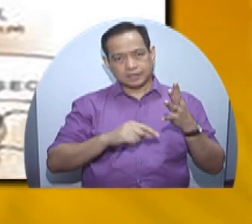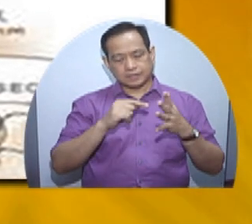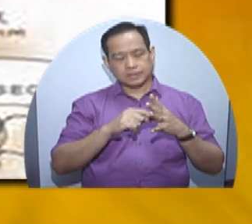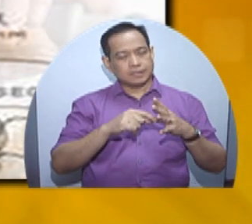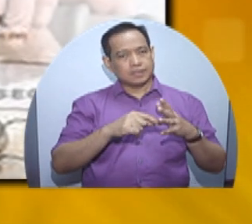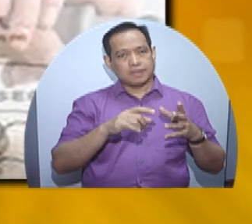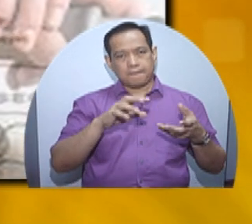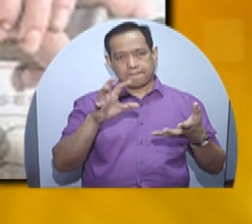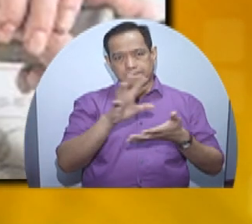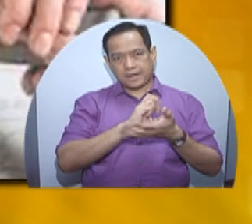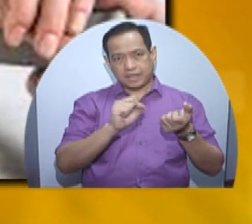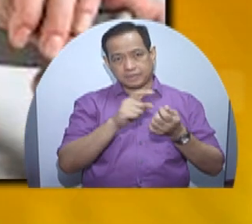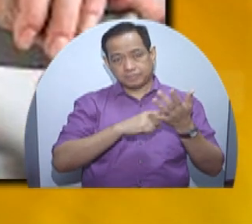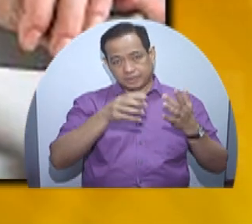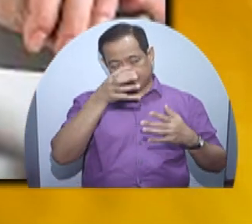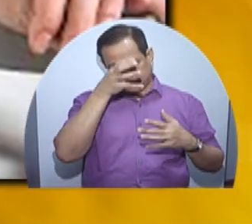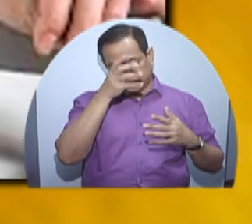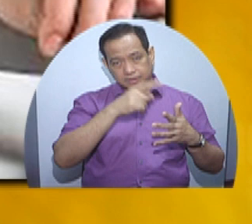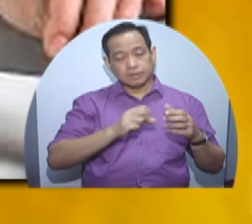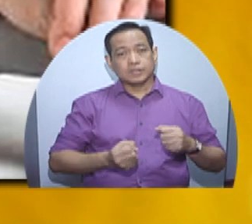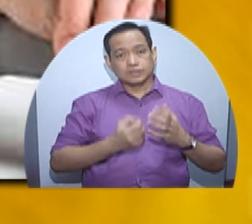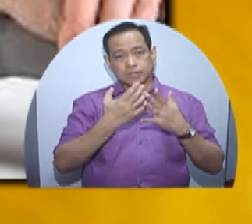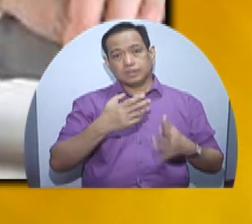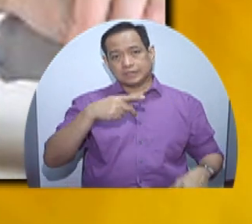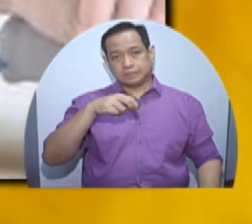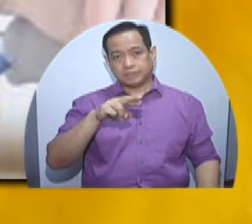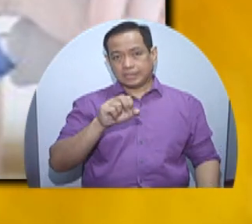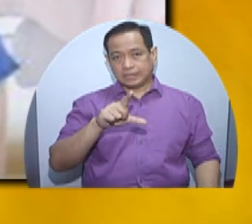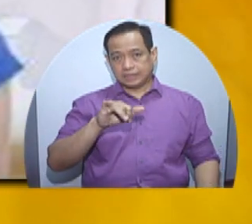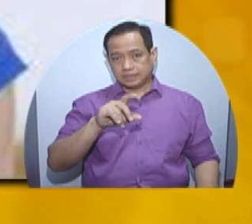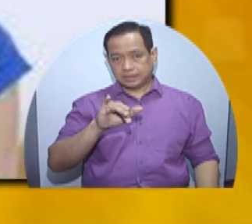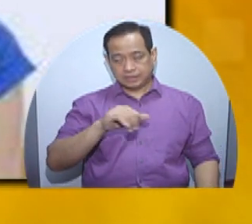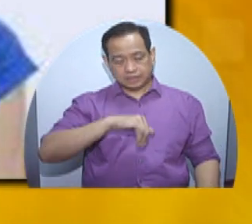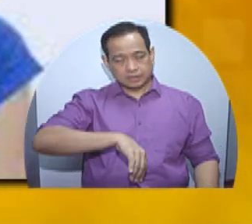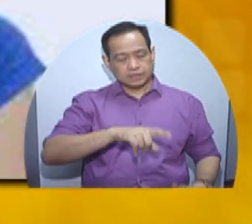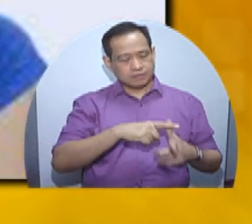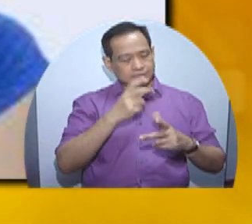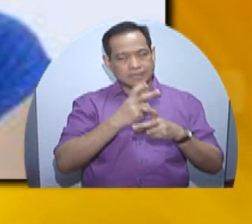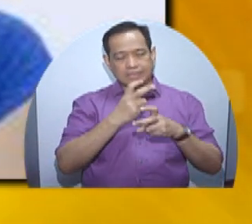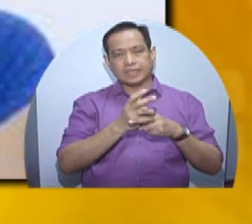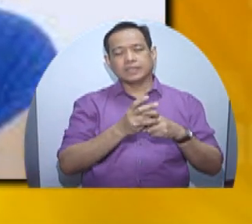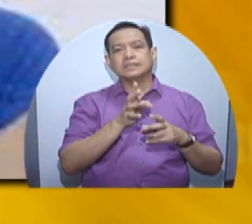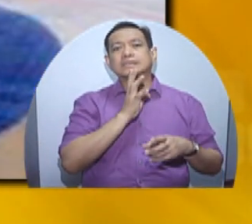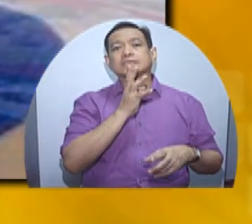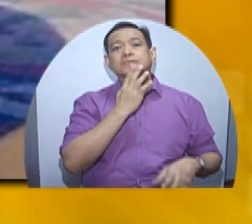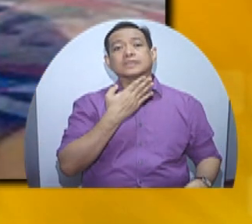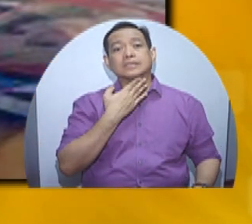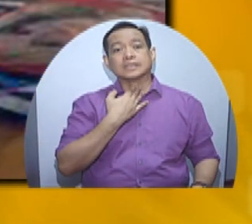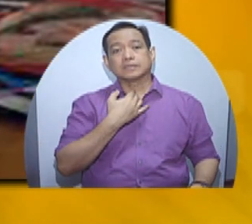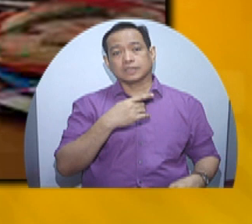permanenteng pinsala sa utak at magdulot ng pagkakaparalisa. Hirap sa pagsasalita at